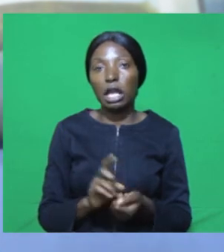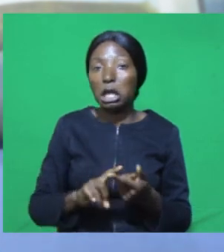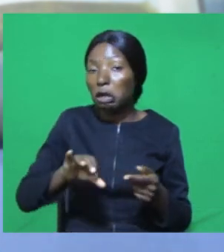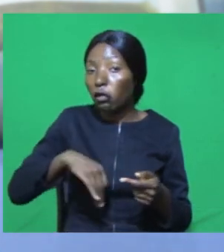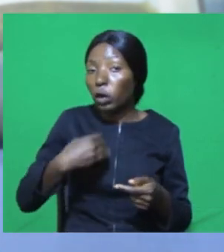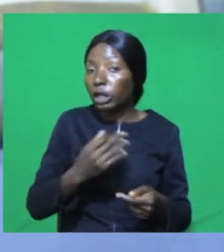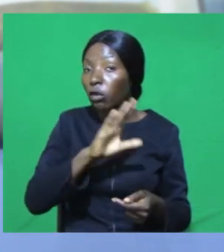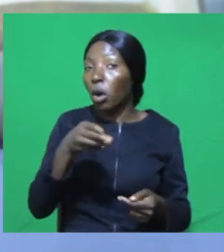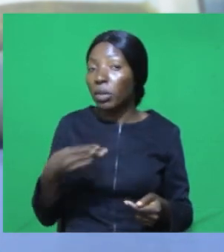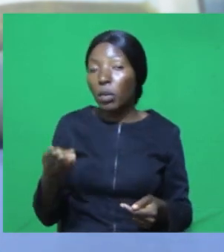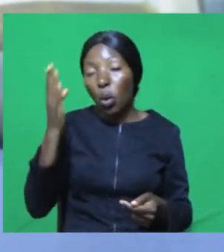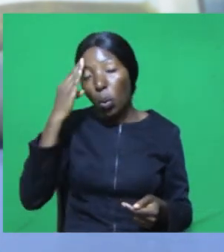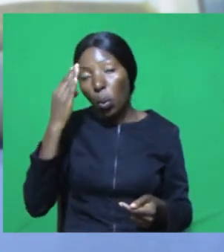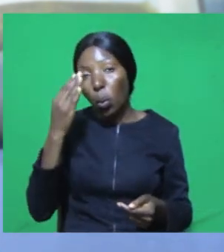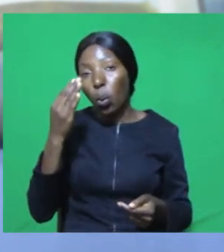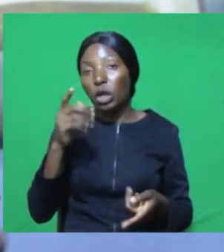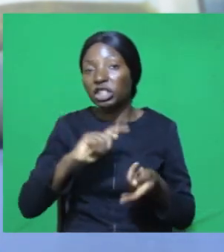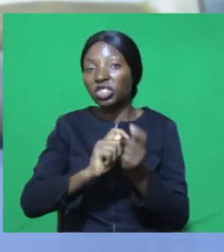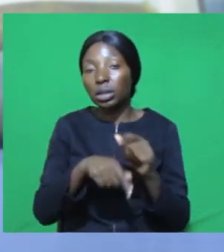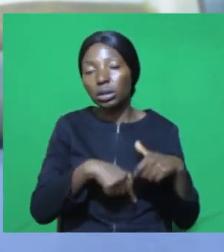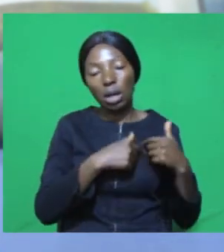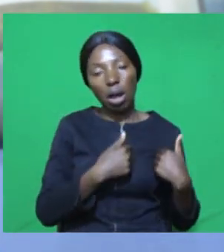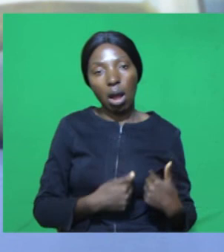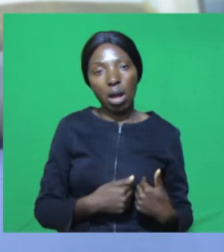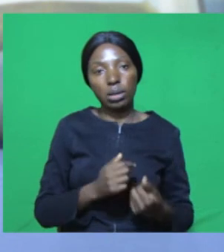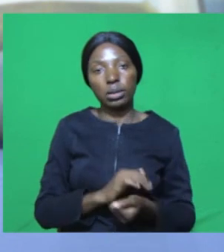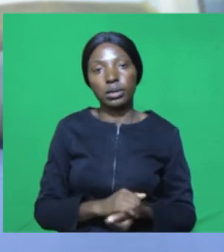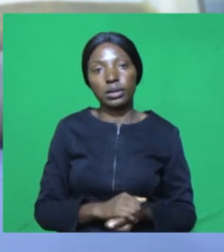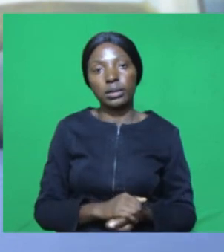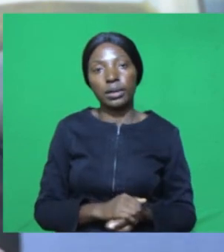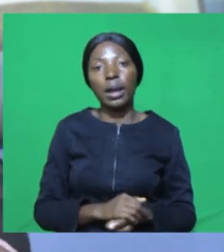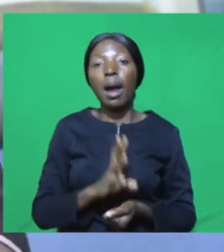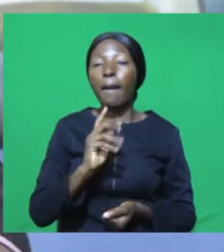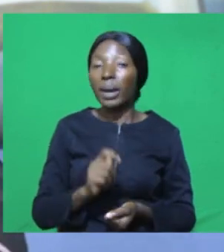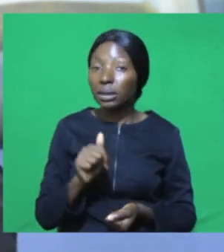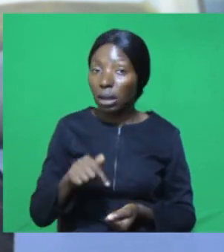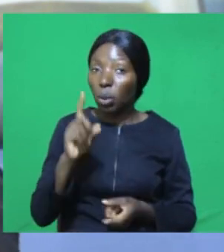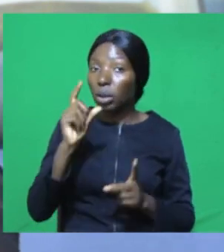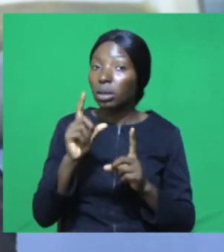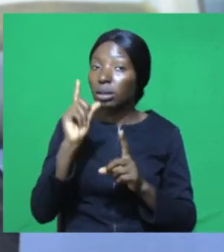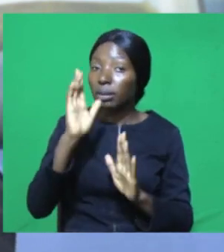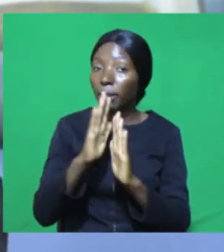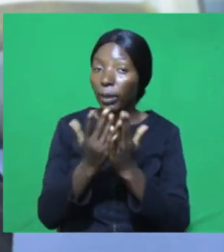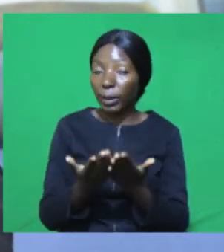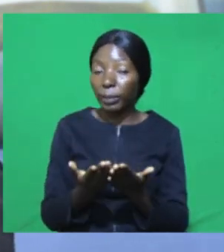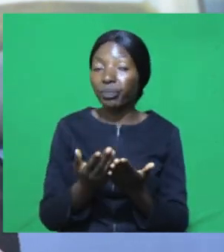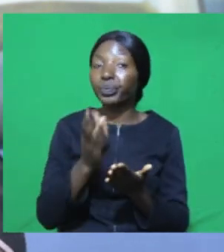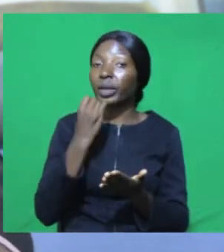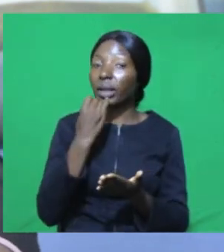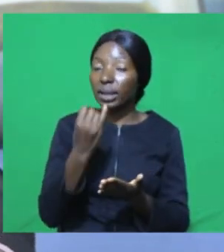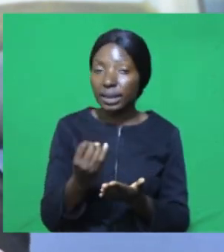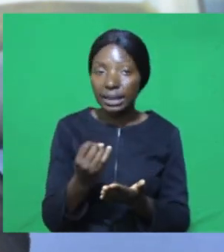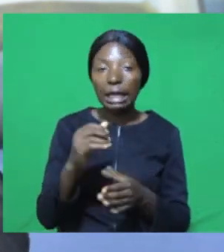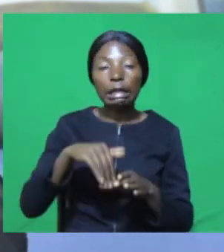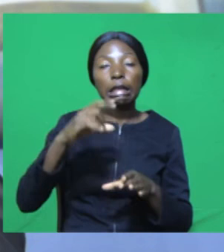Okay. Atiri mazvona. Vanenge varamba havo. Vachizvisaingira 10 sentence. Asi message ilikuenda kuvana ndiye